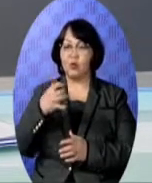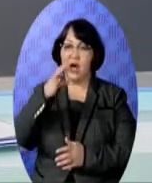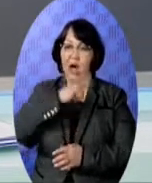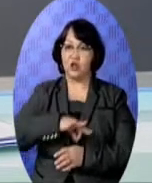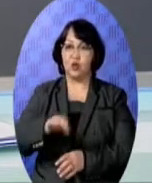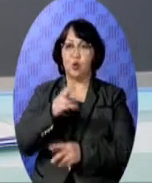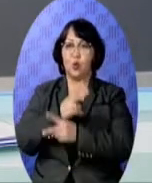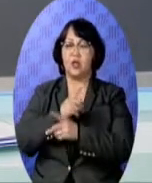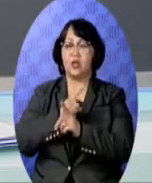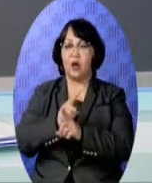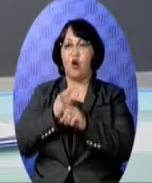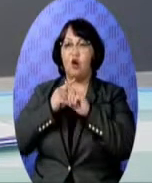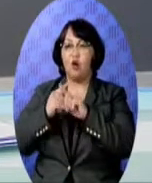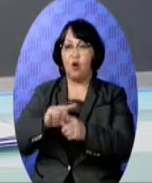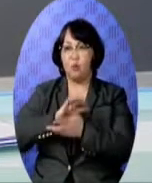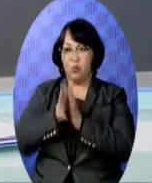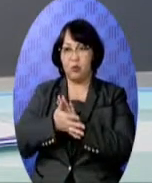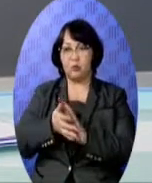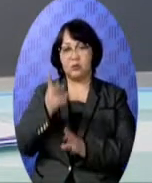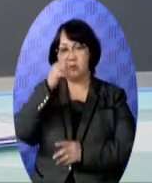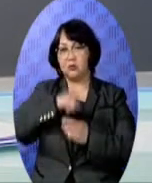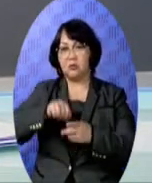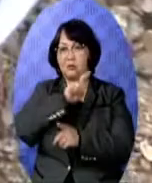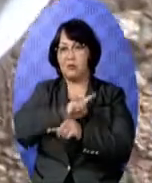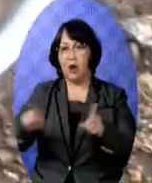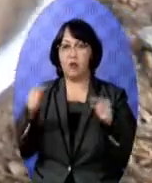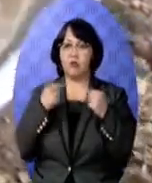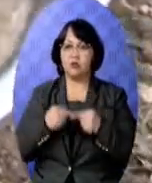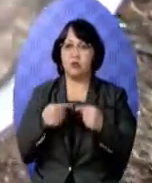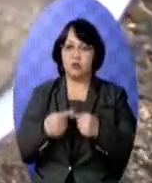гэсэн зөрчил гарсаар байдаг.